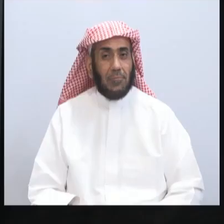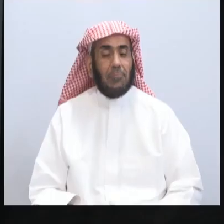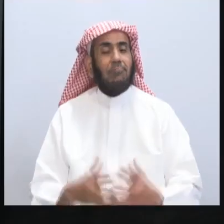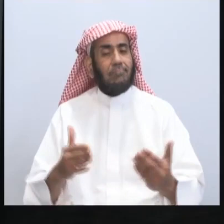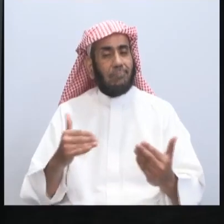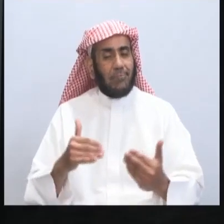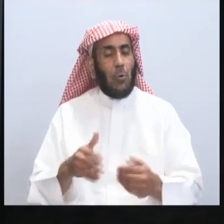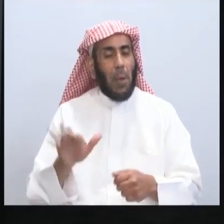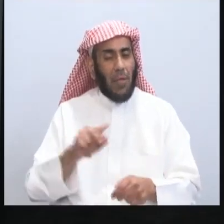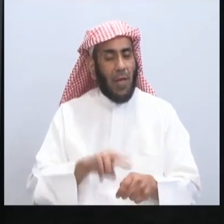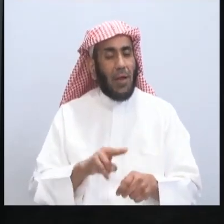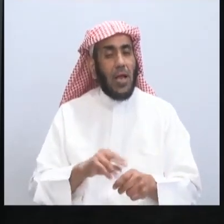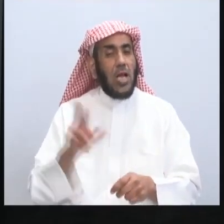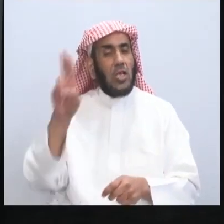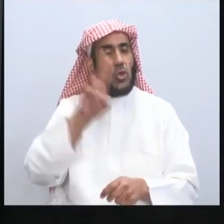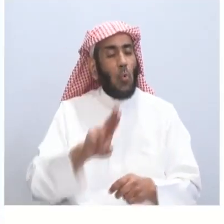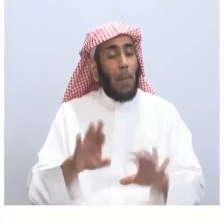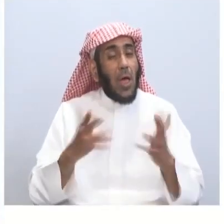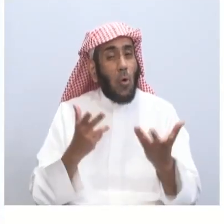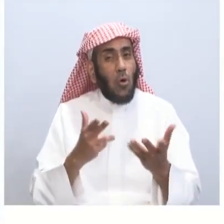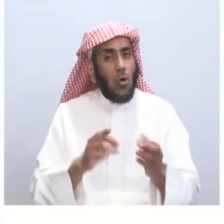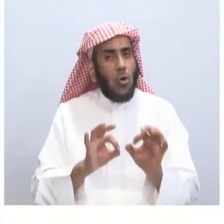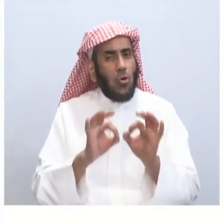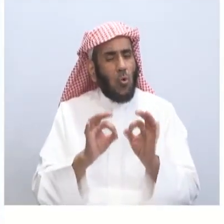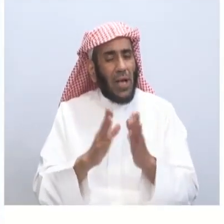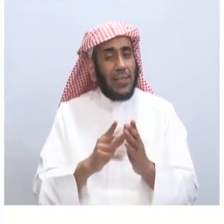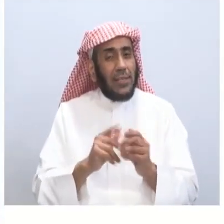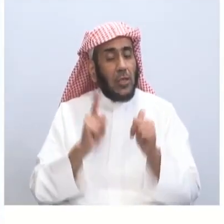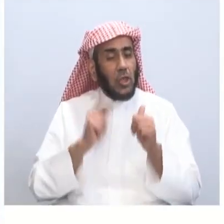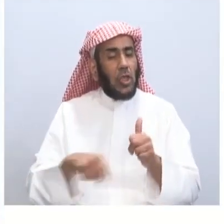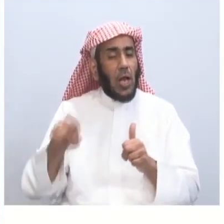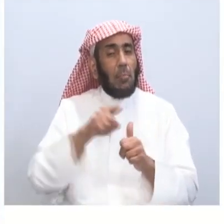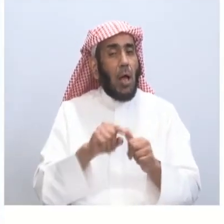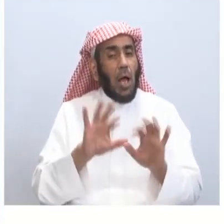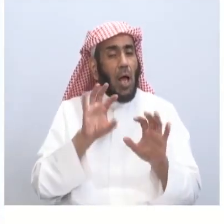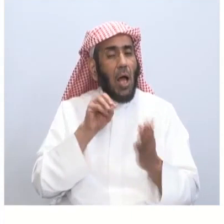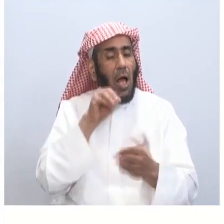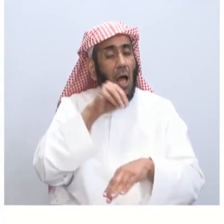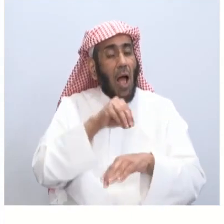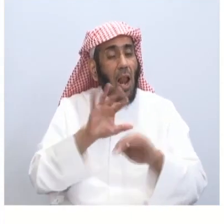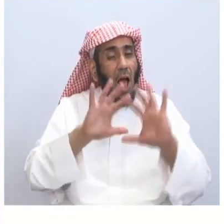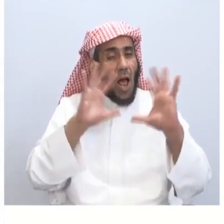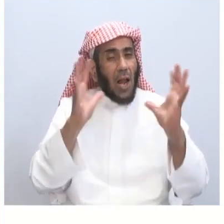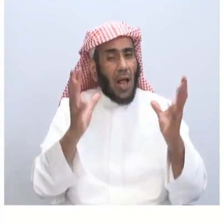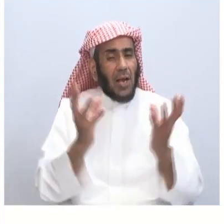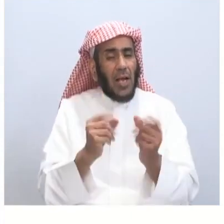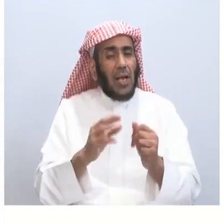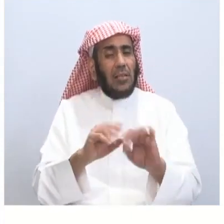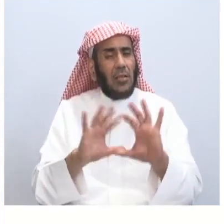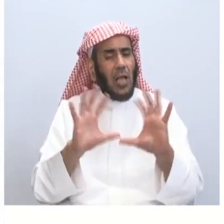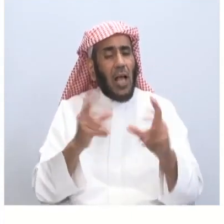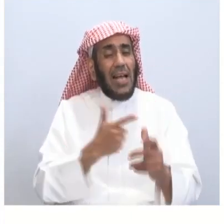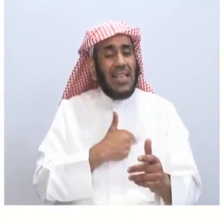رجعنا لكم كان السؤال يقول يحدد الطلبه على الخريطه الاتيه اسماء